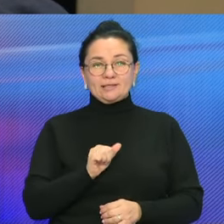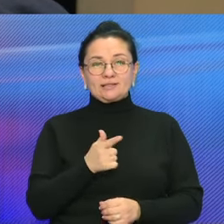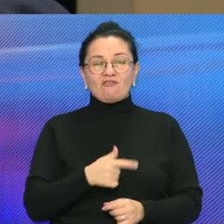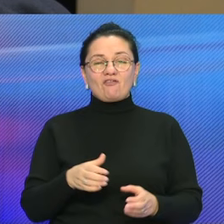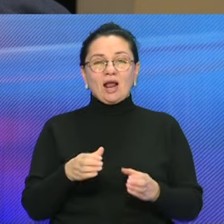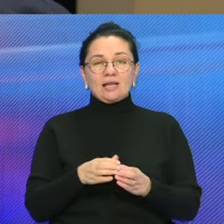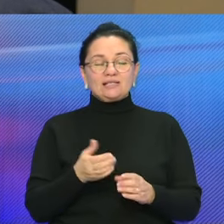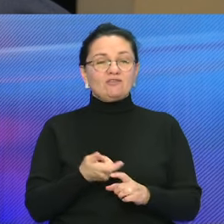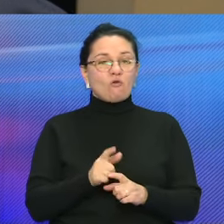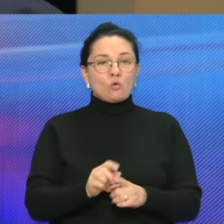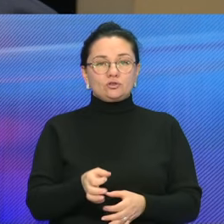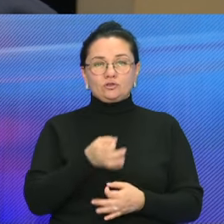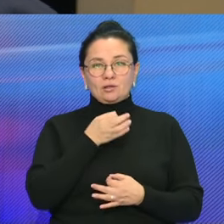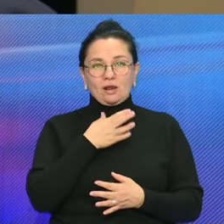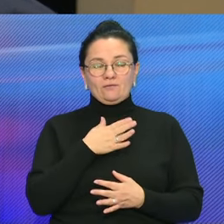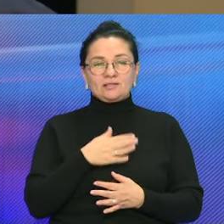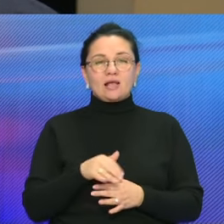Коллектив очень нравится.